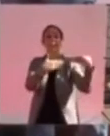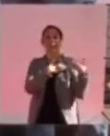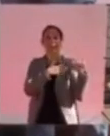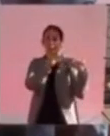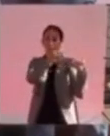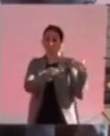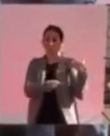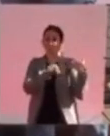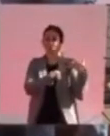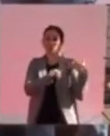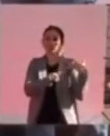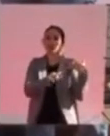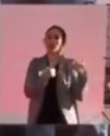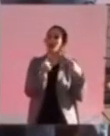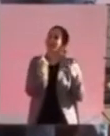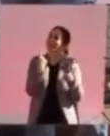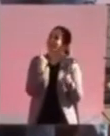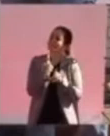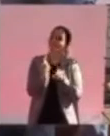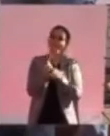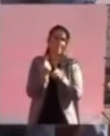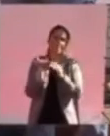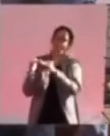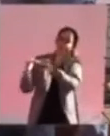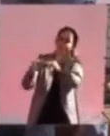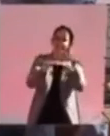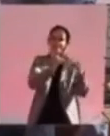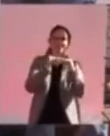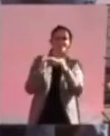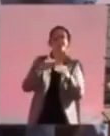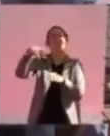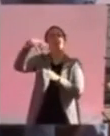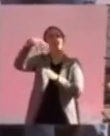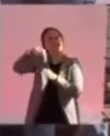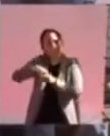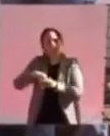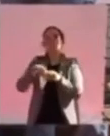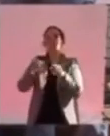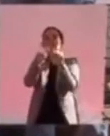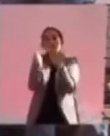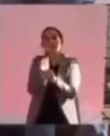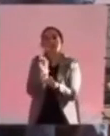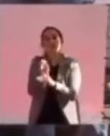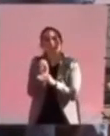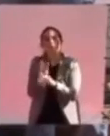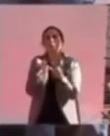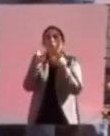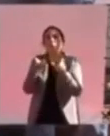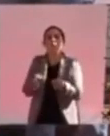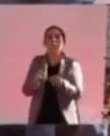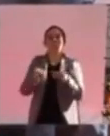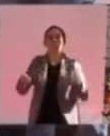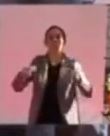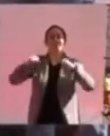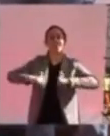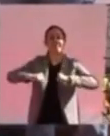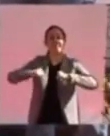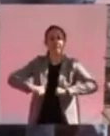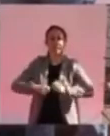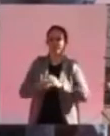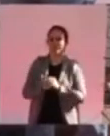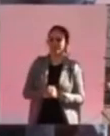riscontro unitario all'interno della filiera formativa delle professioni sanitarie e